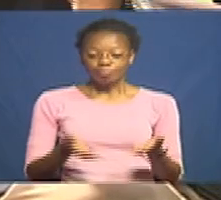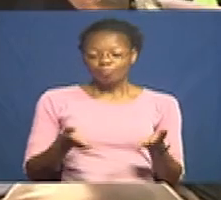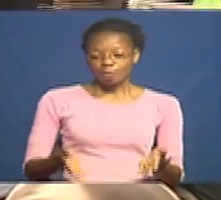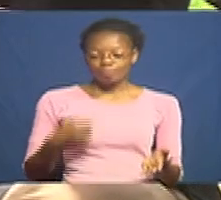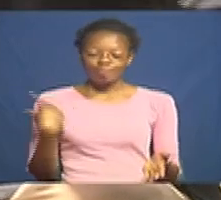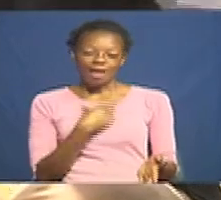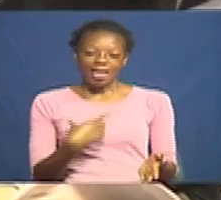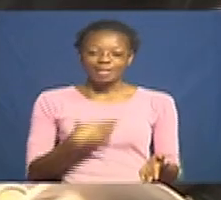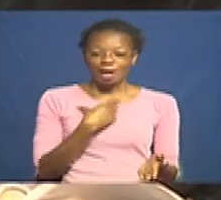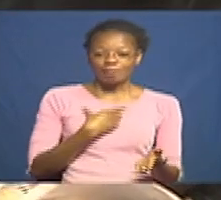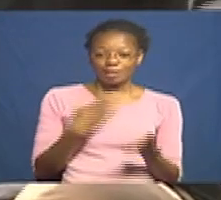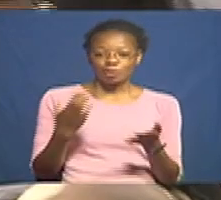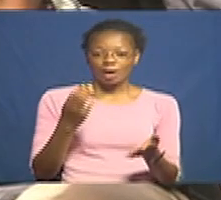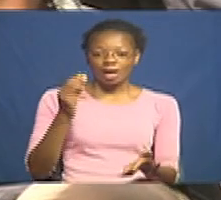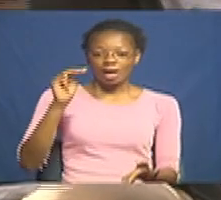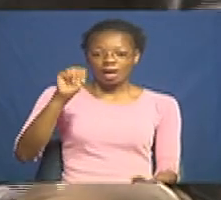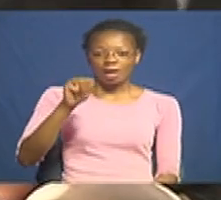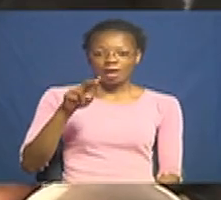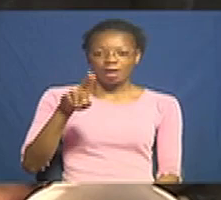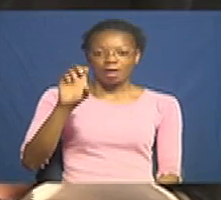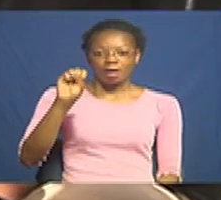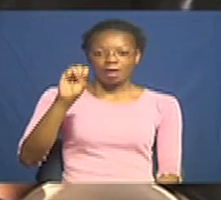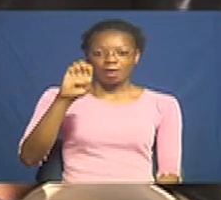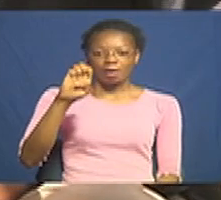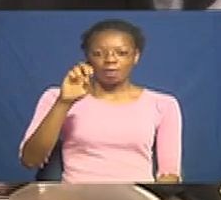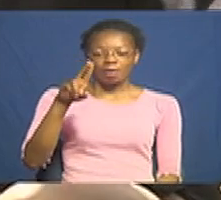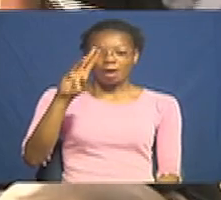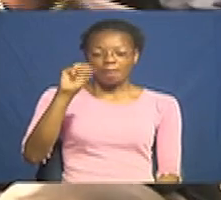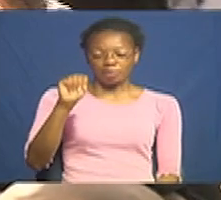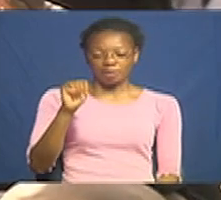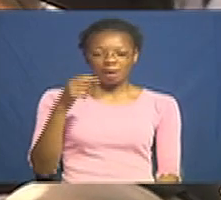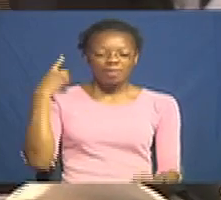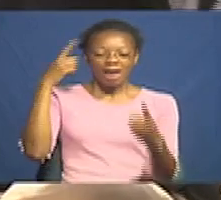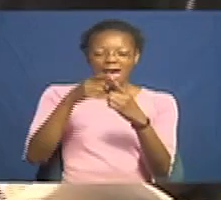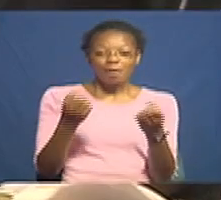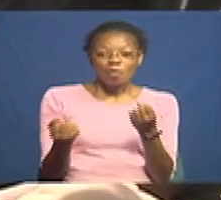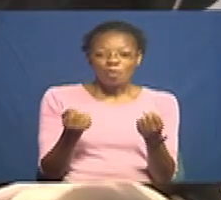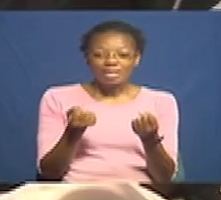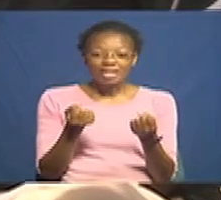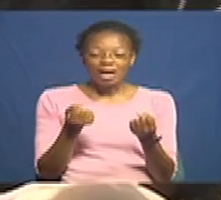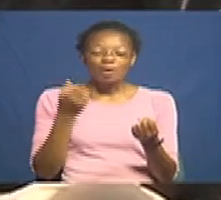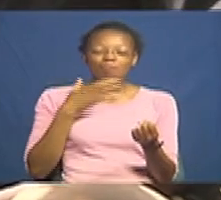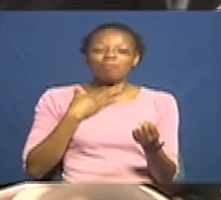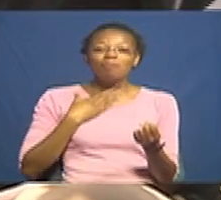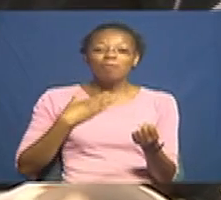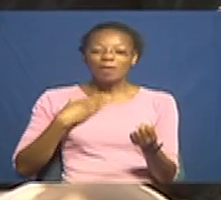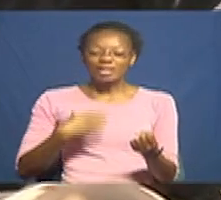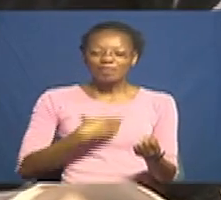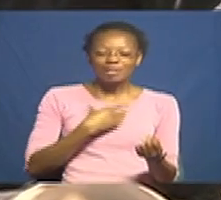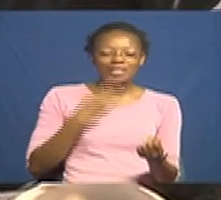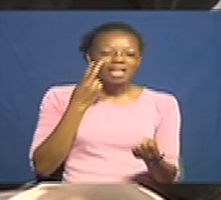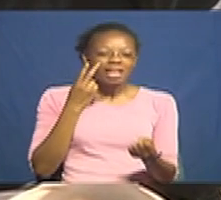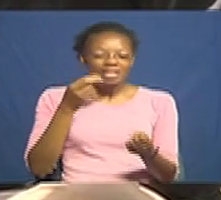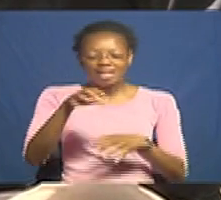Basi leo hii tunazuru museum. Lengo letu aswali kiwa si kuwazuru wanyama wala turathi zetu bali ni kutembelea kitengo maalum